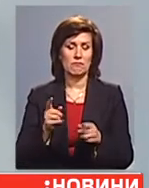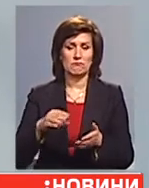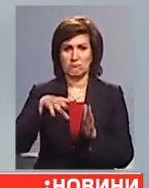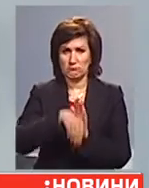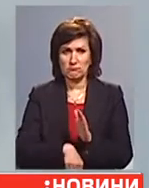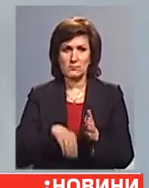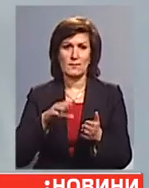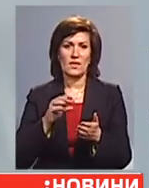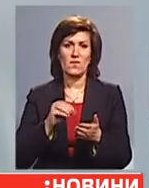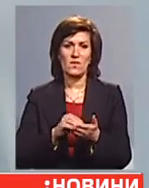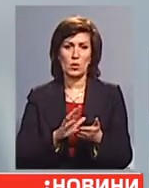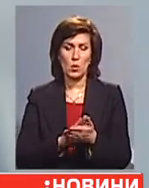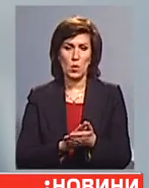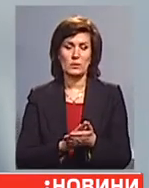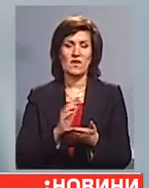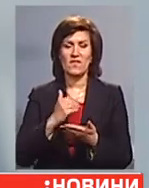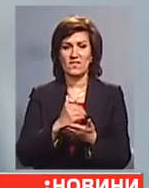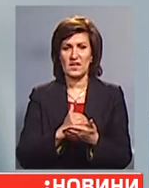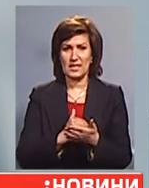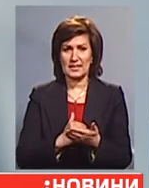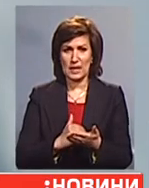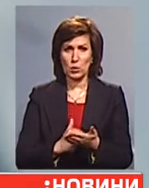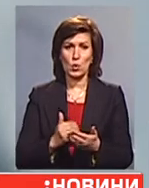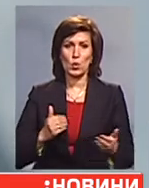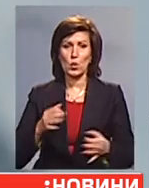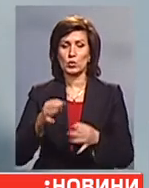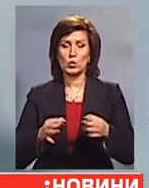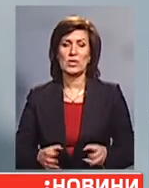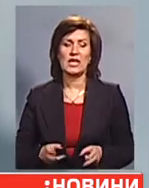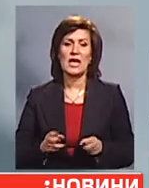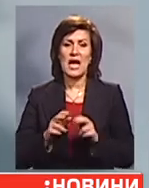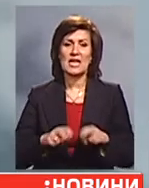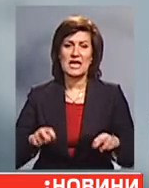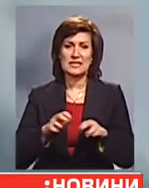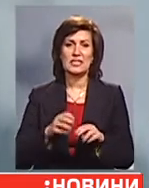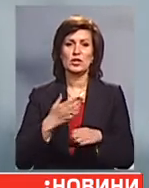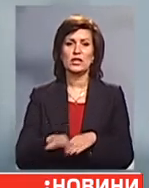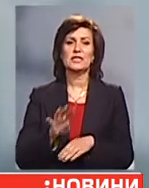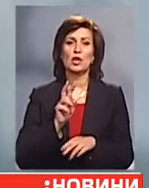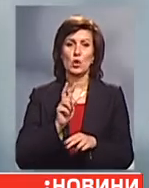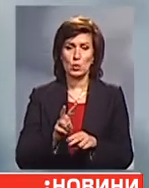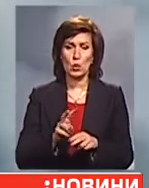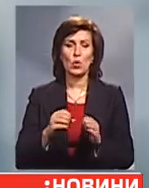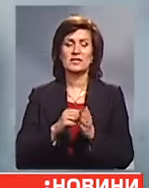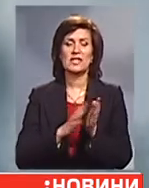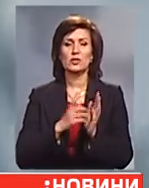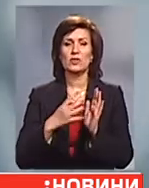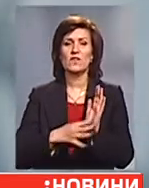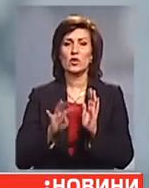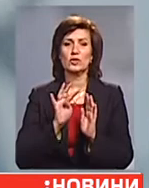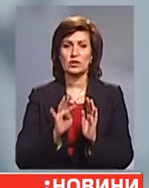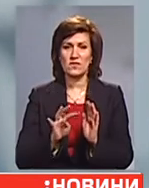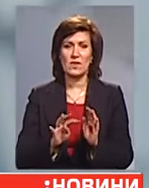про факт збірного реєстру досудових розслідувань за частиною 2 статті 194 «Умисне знищення